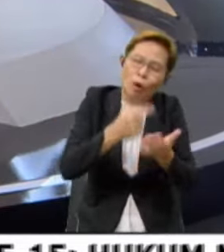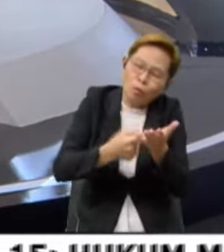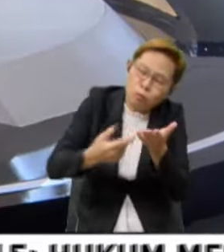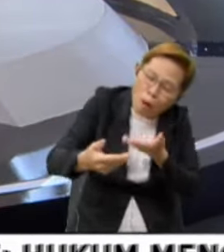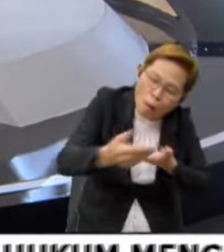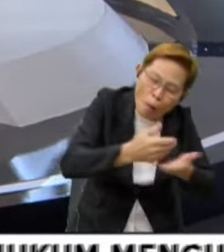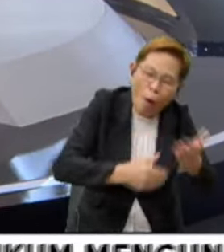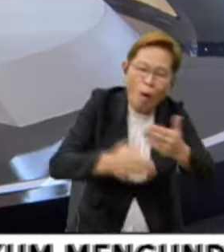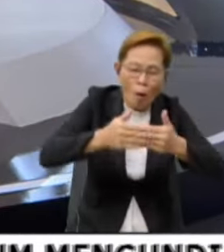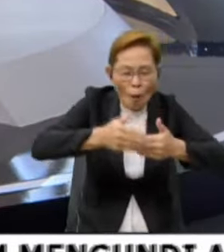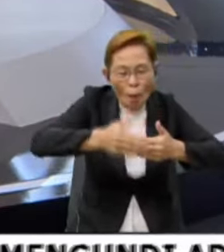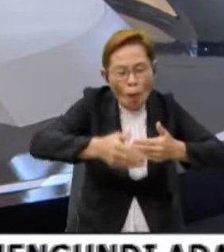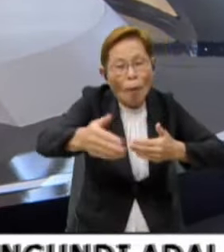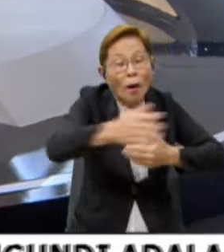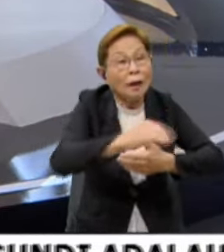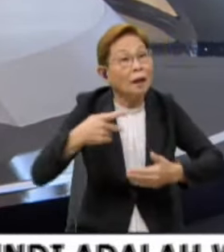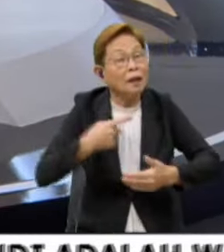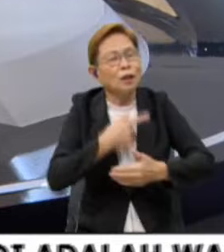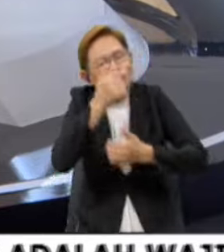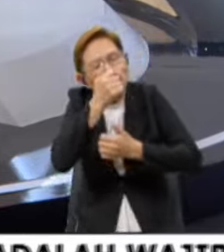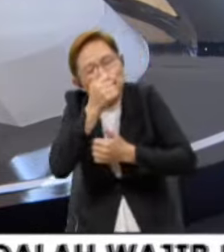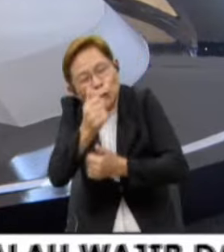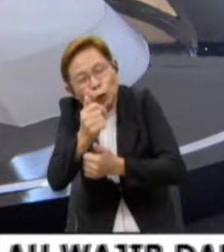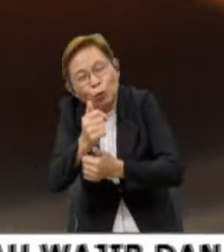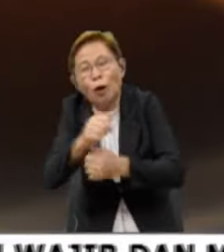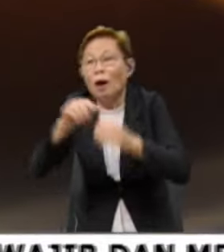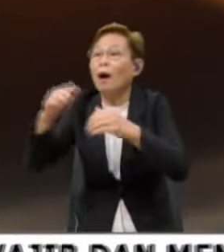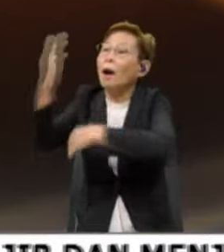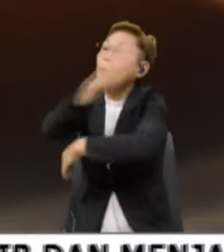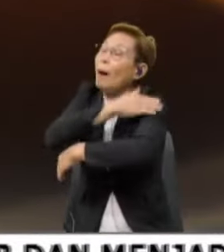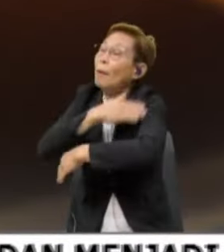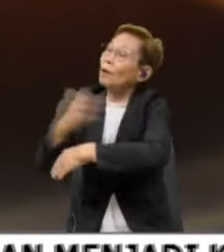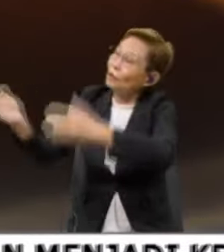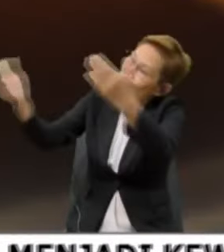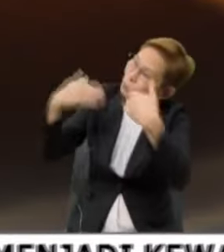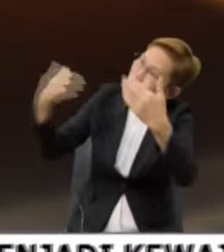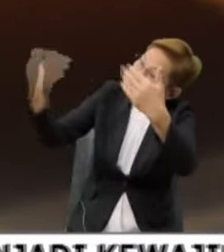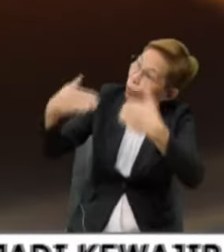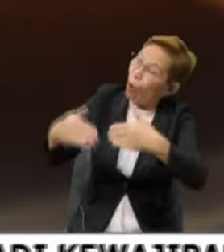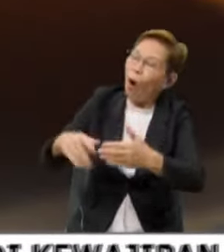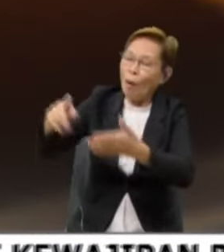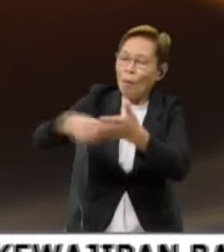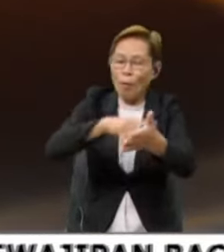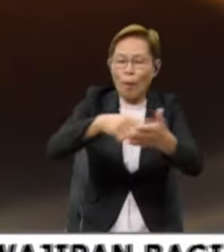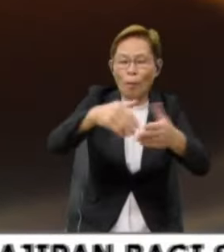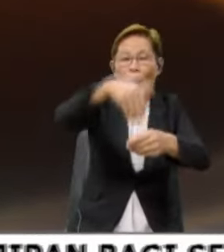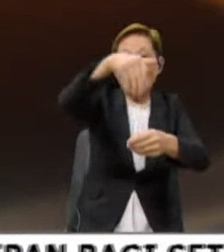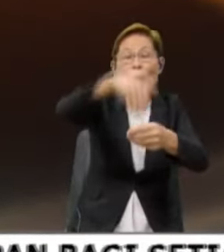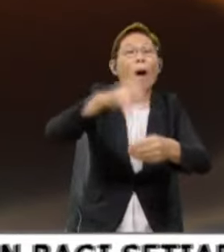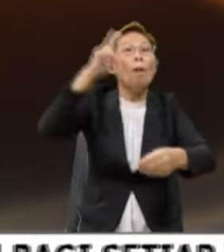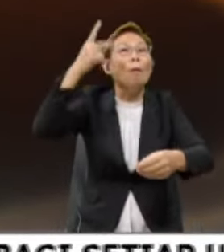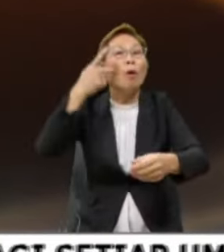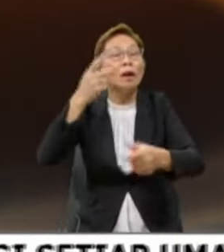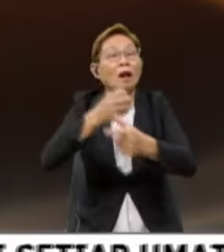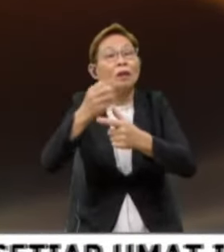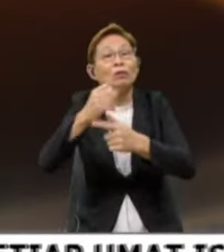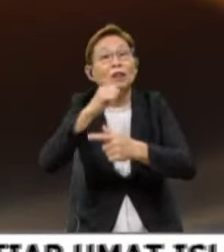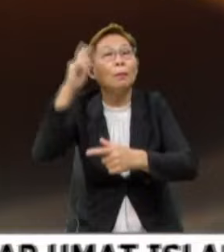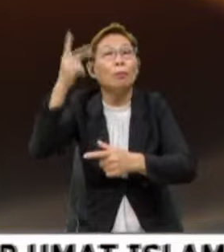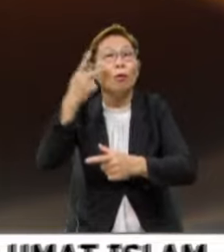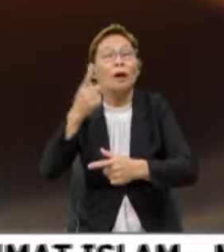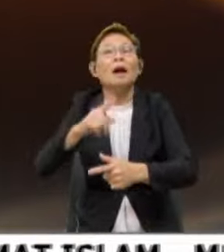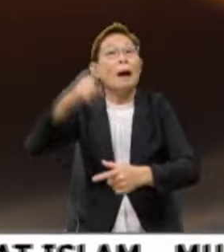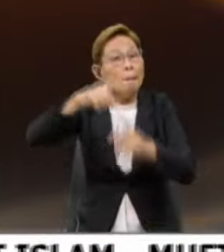mencatat tetap Rossi dan perjalanan malah kita juga cenderung untuk mengajak anda turun beramai mengemudi berada dalam konteks politika ataupun tidak ee